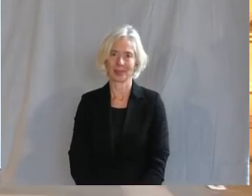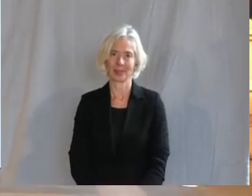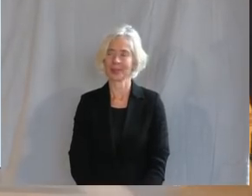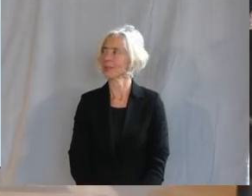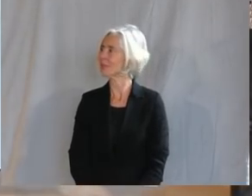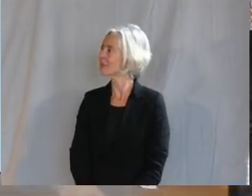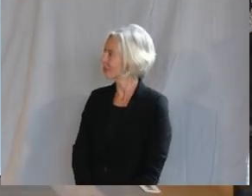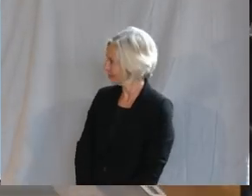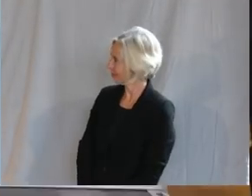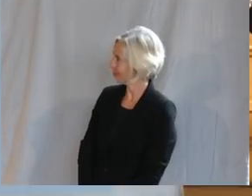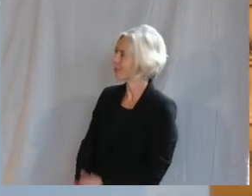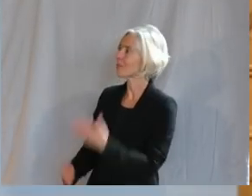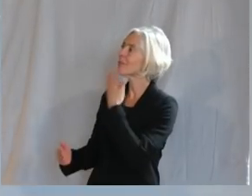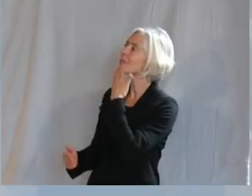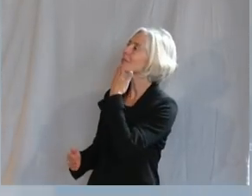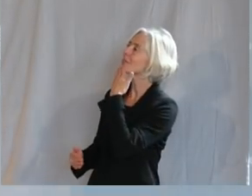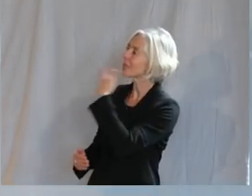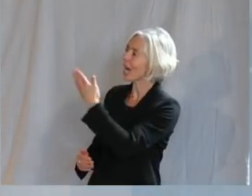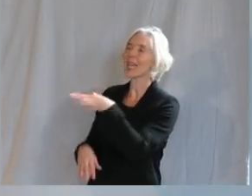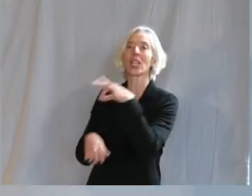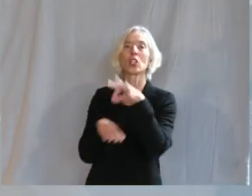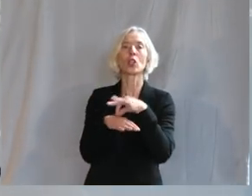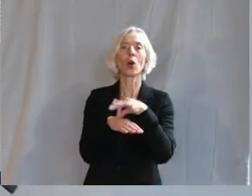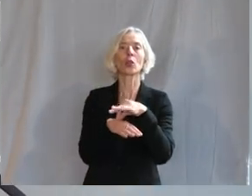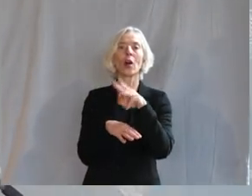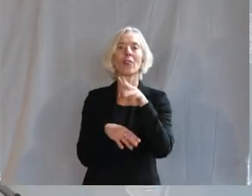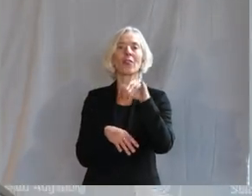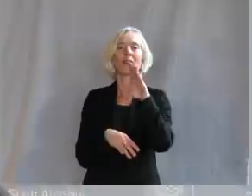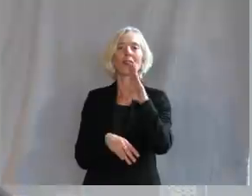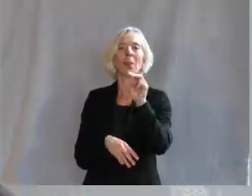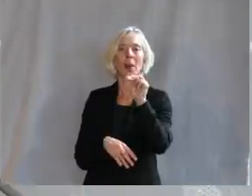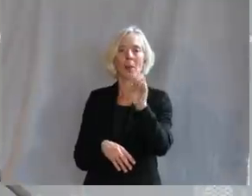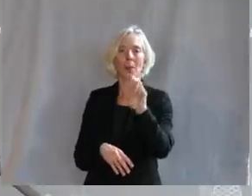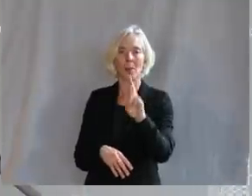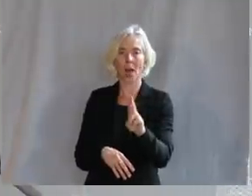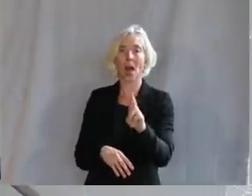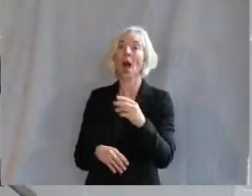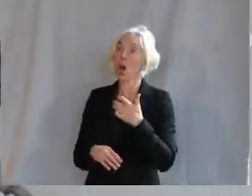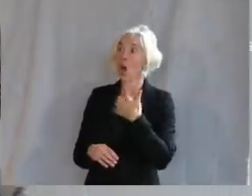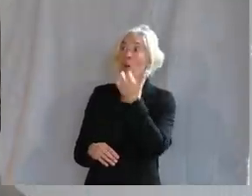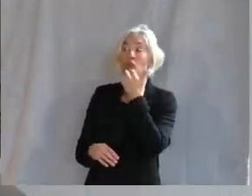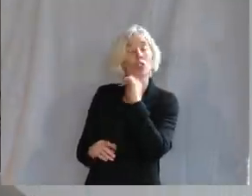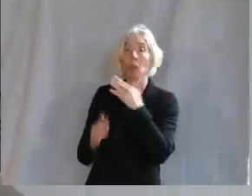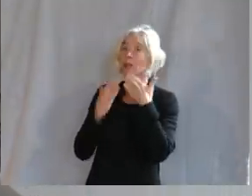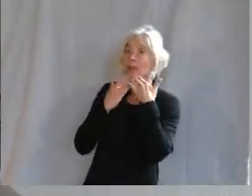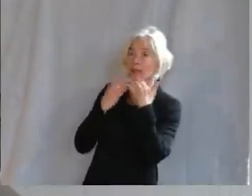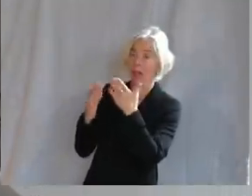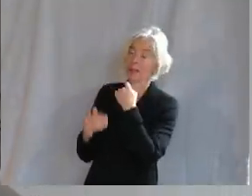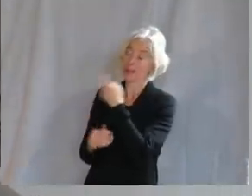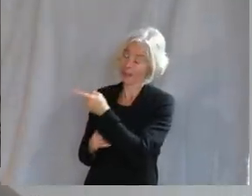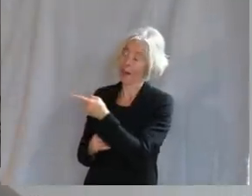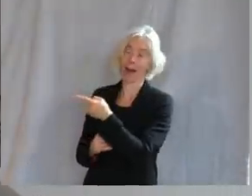Ja, vielen Dank, Herr Dr. Wiebmann. Ich möchte mich an der Stelle auch stellvertretend bei Ihnen für alle Kolleginnen und Kollegen im Gesundheitsamt bedanken. Sie laufen seit Wochen